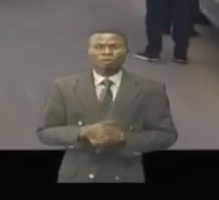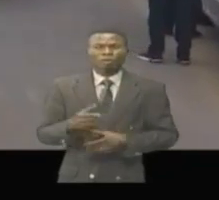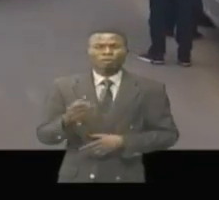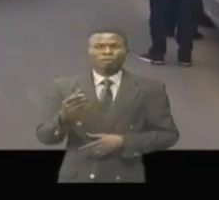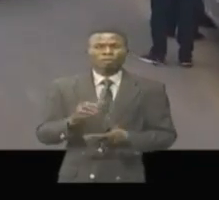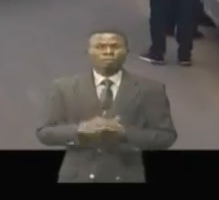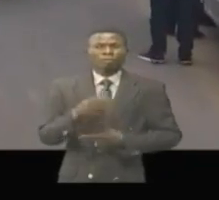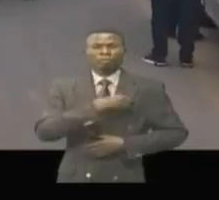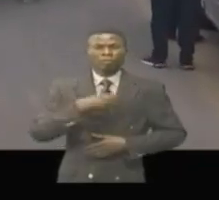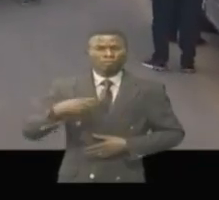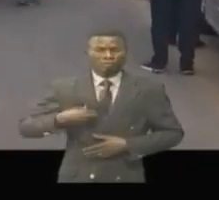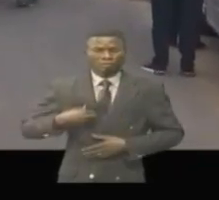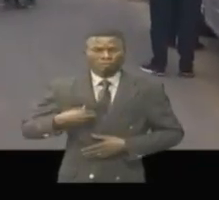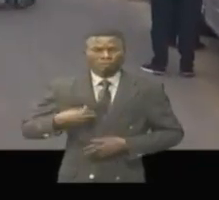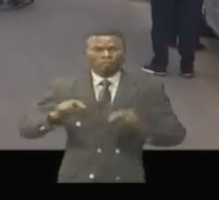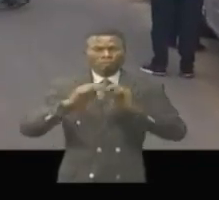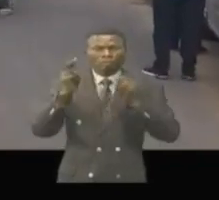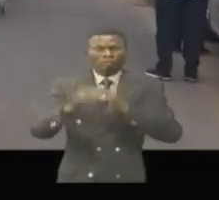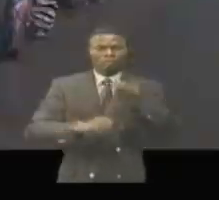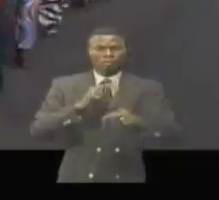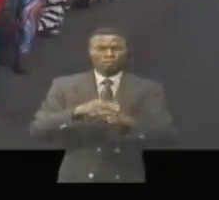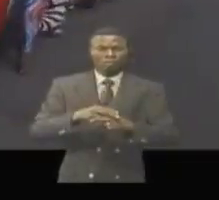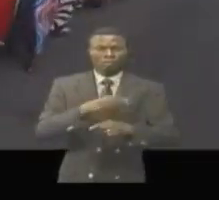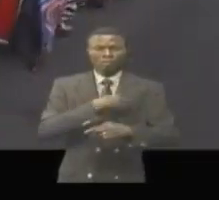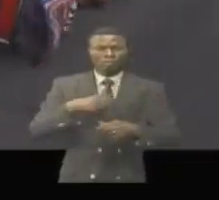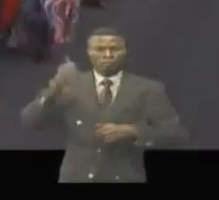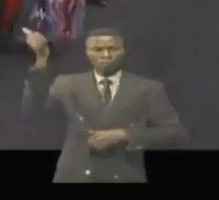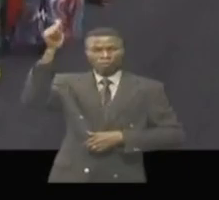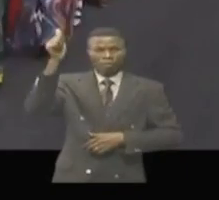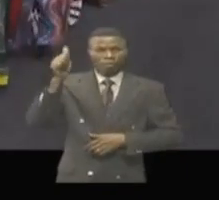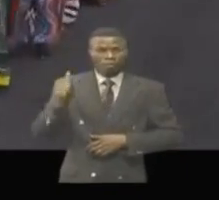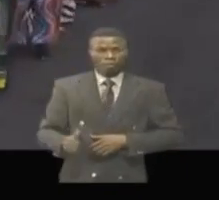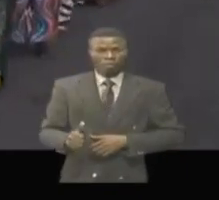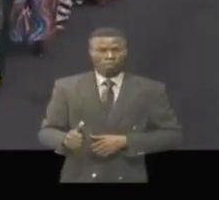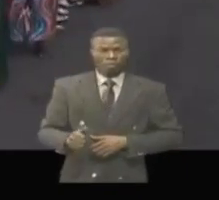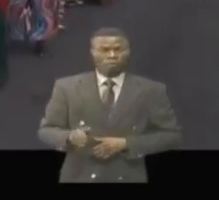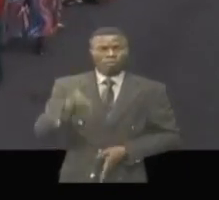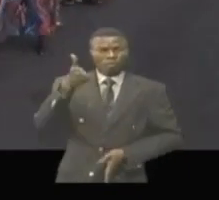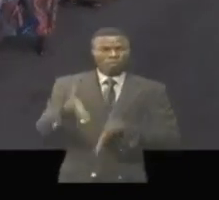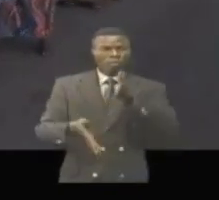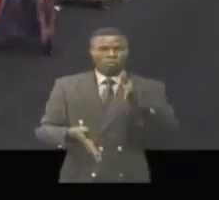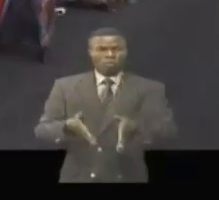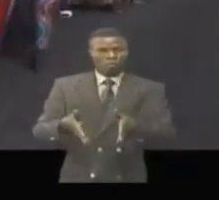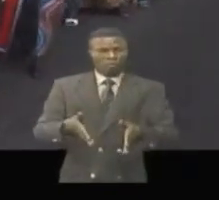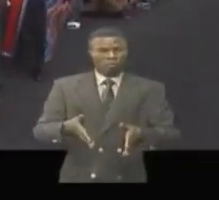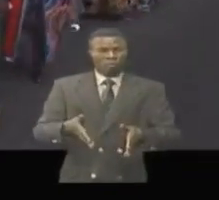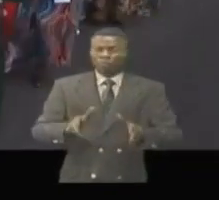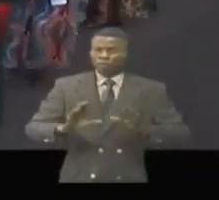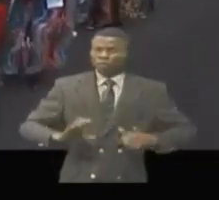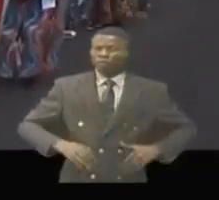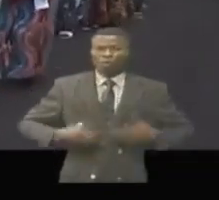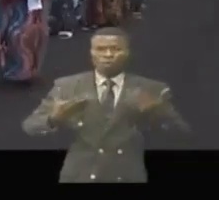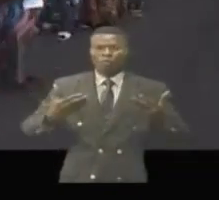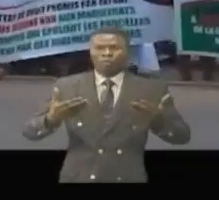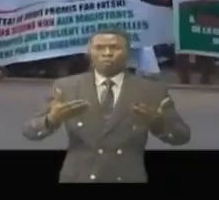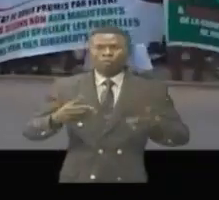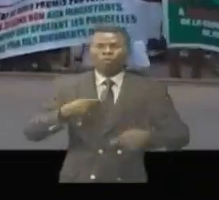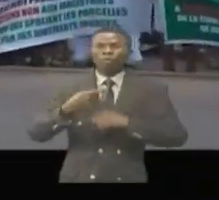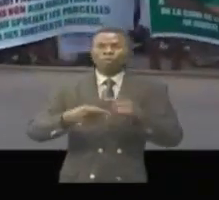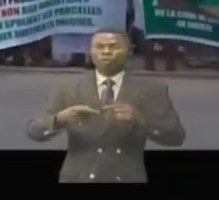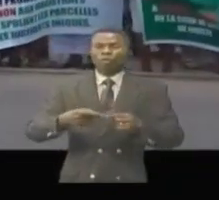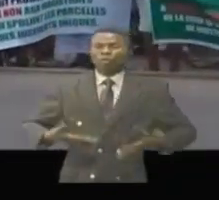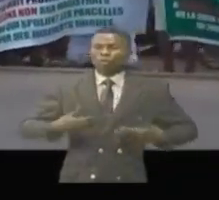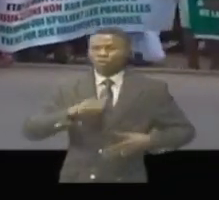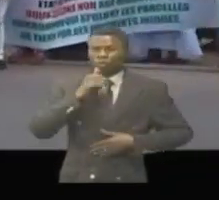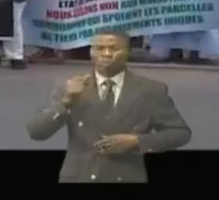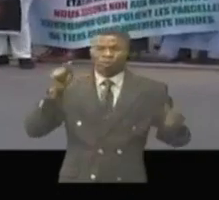femmes du mouvement international des femmes dynamiques d'Afrique dénoncent à travers cette marche de protestation partie de la cité de l'Union africaine jusqu'au palais